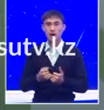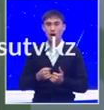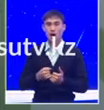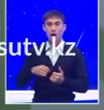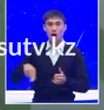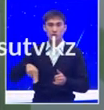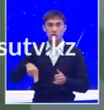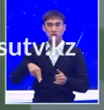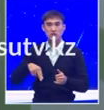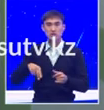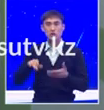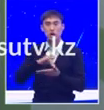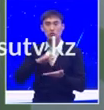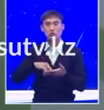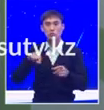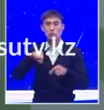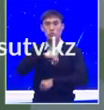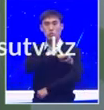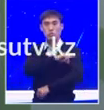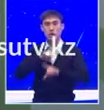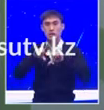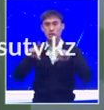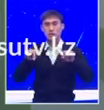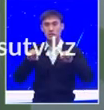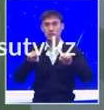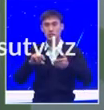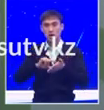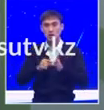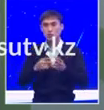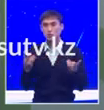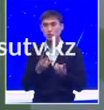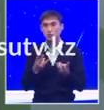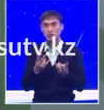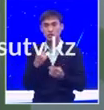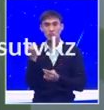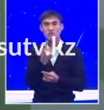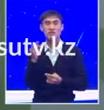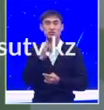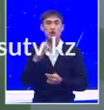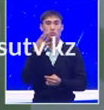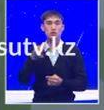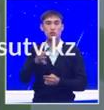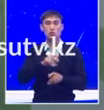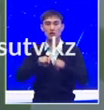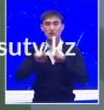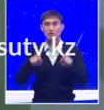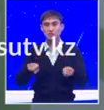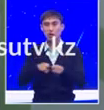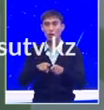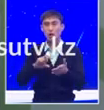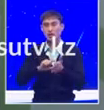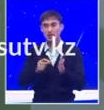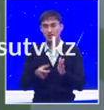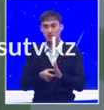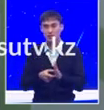администрации городской больницы. Данное отделение очень нужно. Это впервые в истории Алматинской области открывается такое отделение.